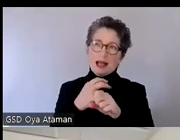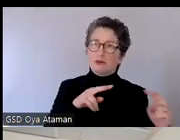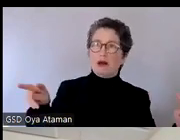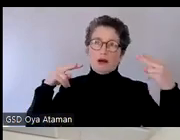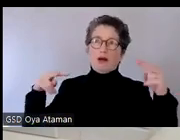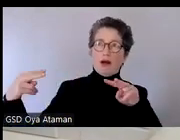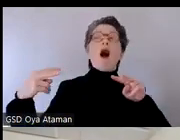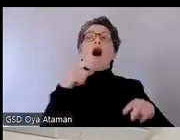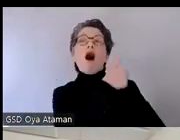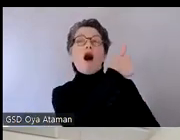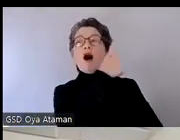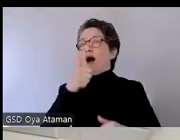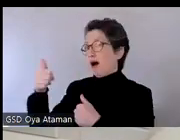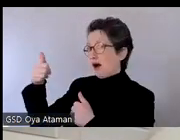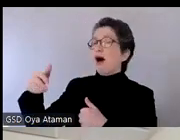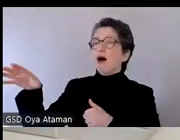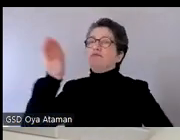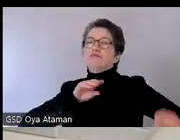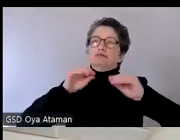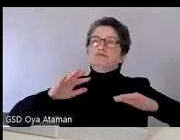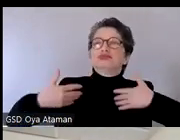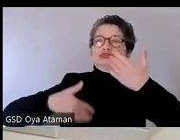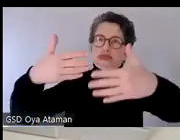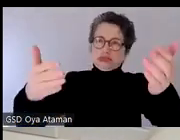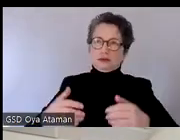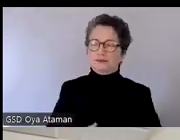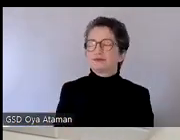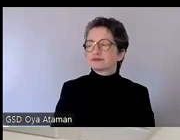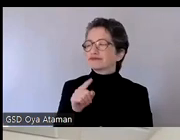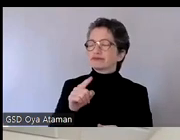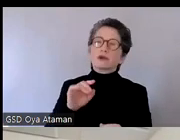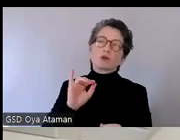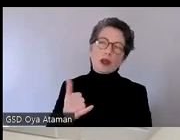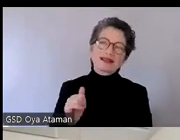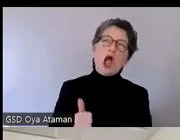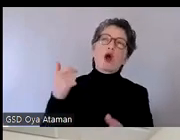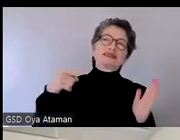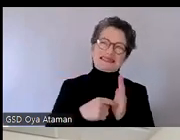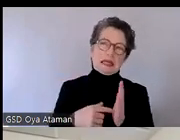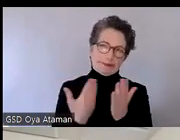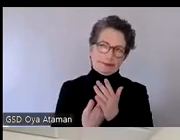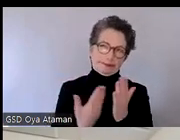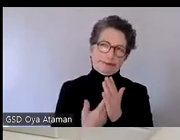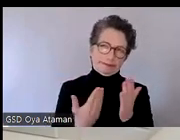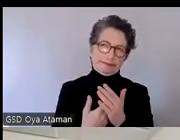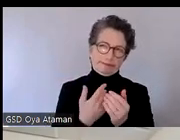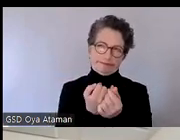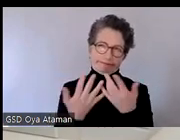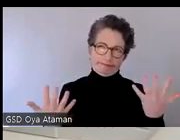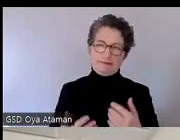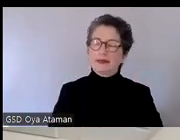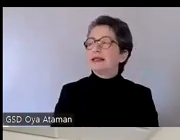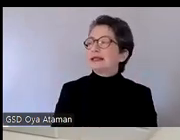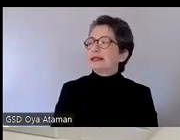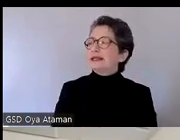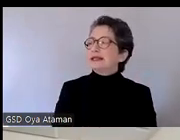lernen. Also das ist einer der Hauptziele auch von dem Projekt. Und auch die zuständigen